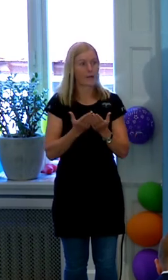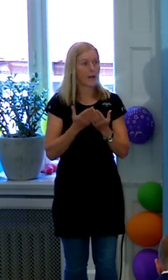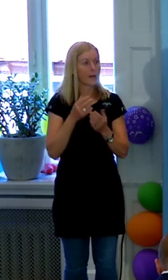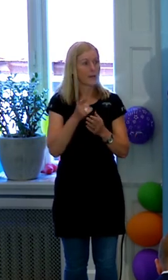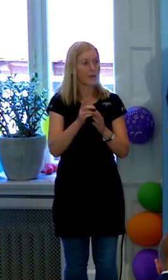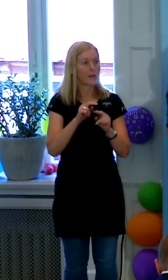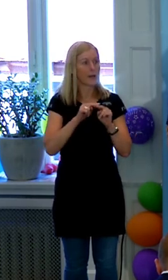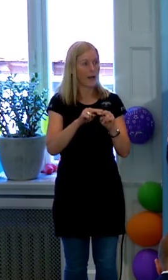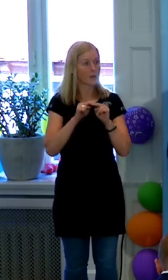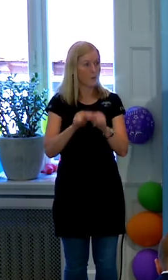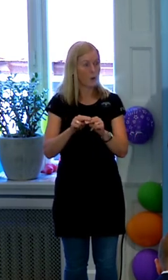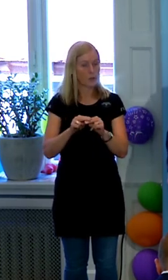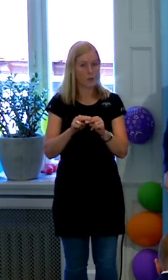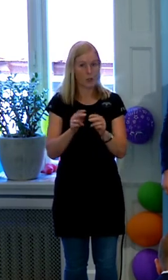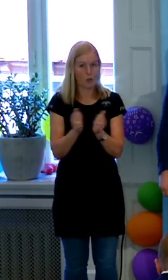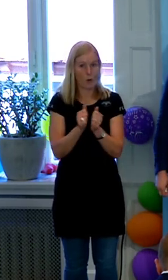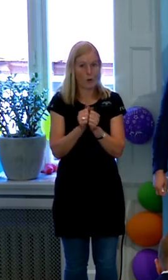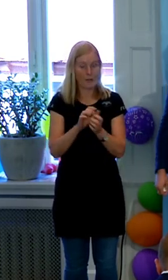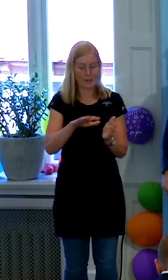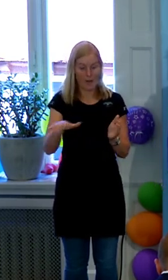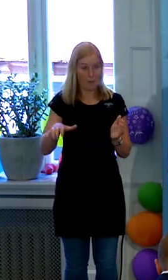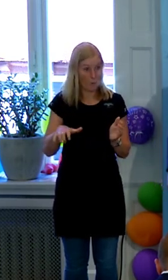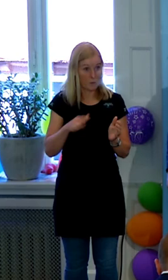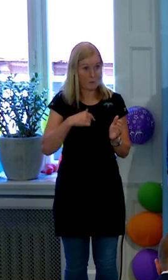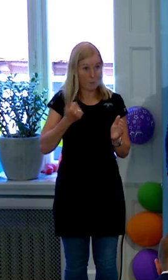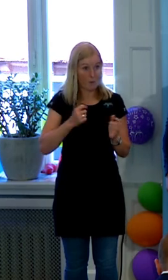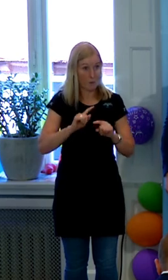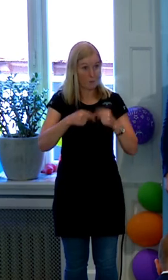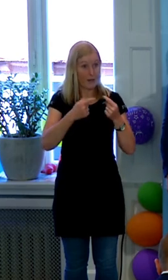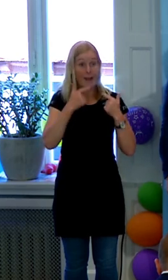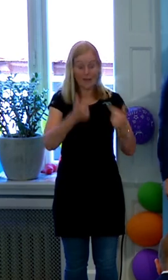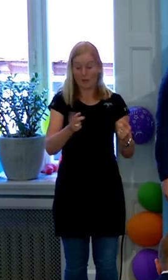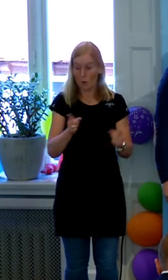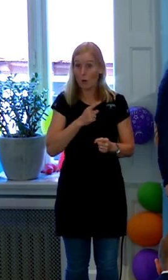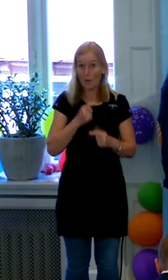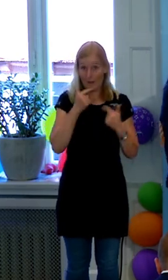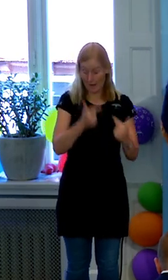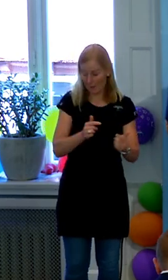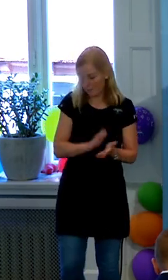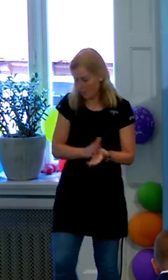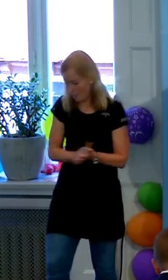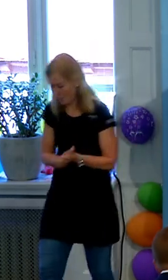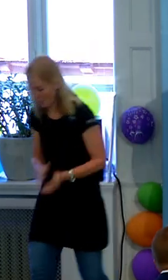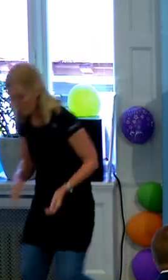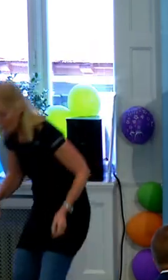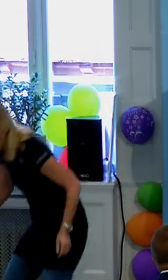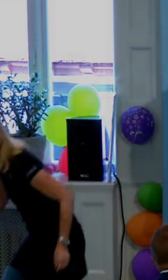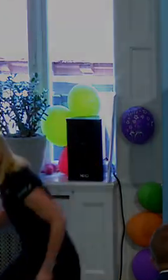transport. Trånga sektor som vi behöver utveckla. Tack så mycket. Tack. Tack.